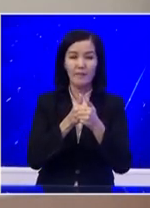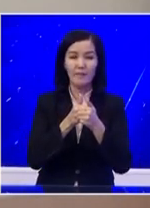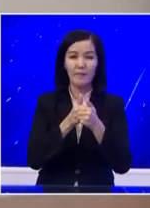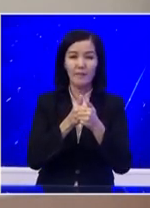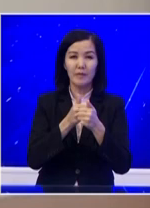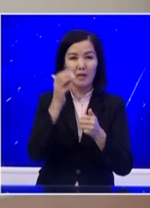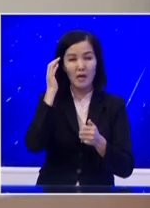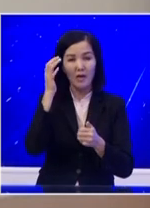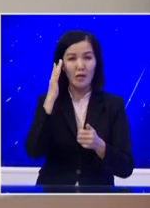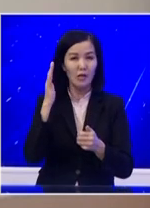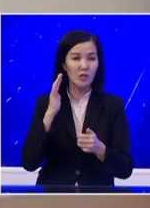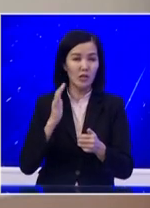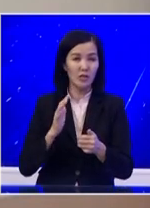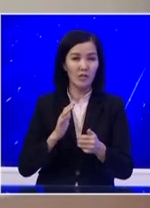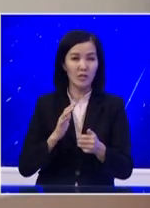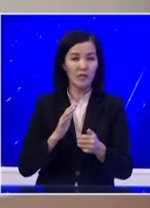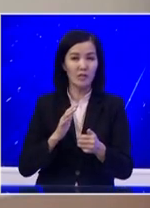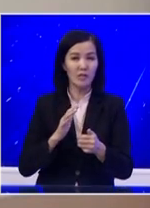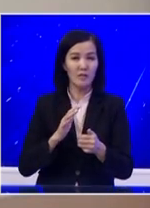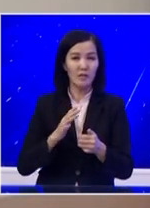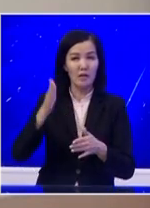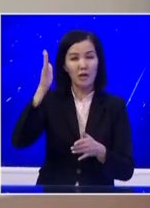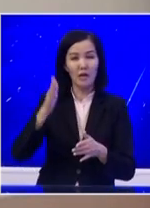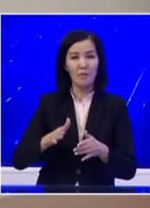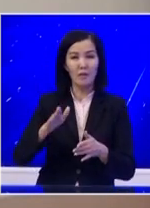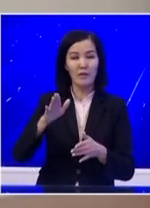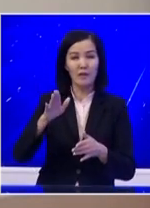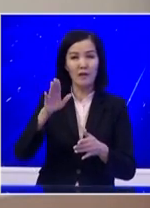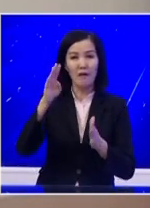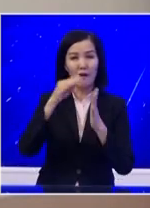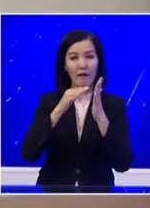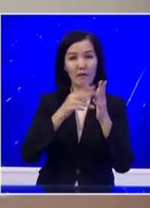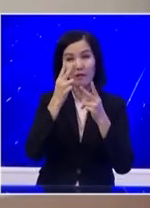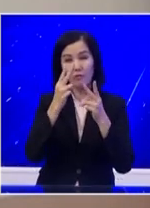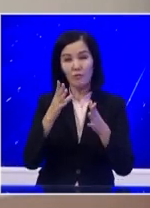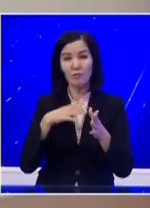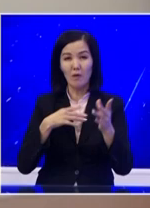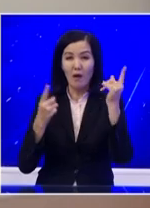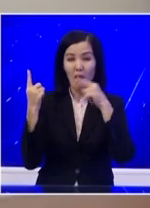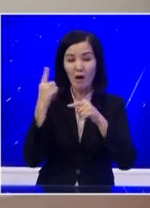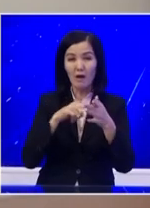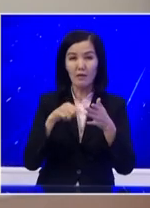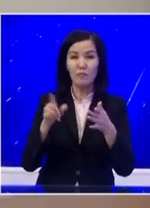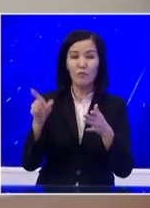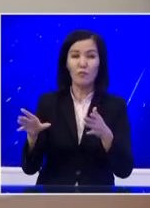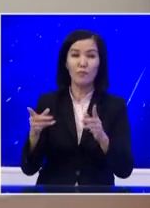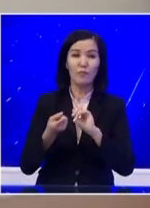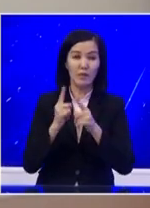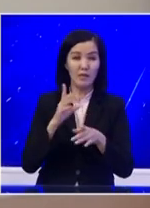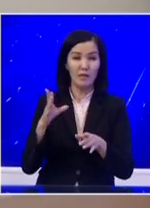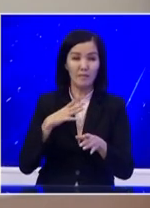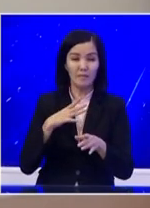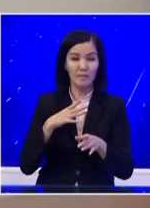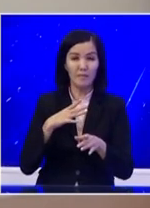түрекем, қабырғадағы айнаны көрсем үйге кеп. Ақым боп кеттім, ақым боп